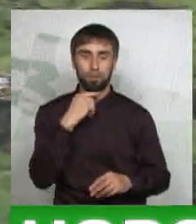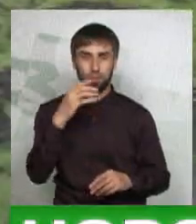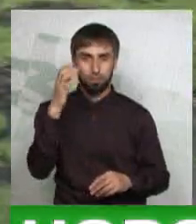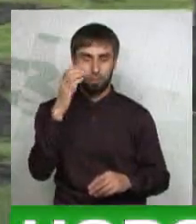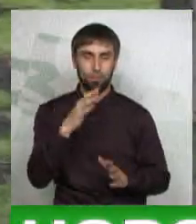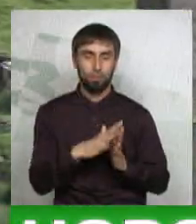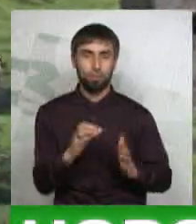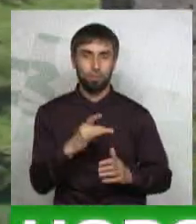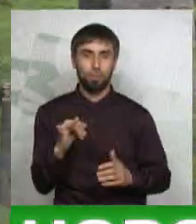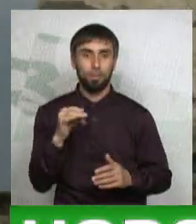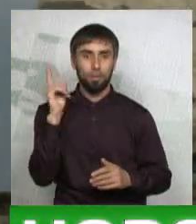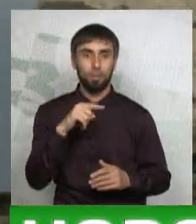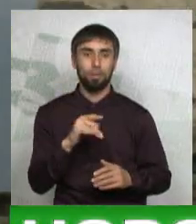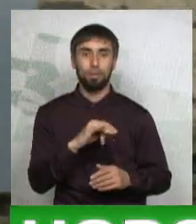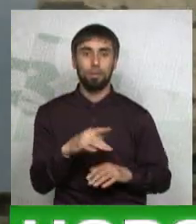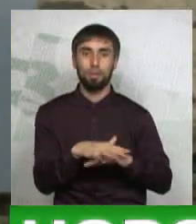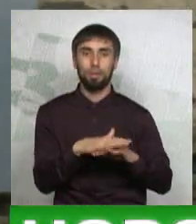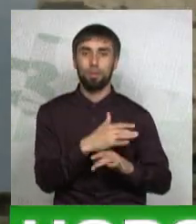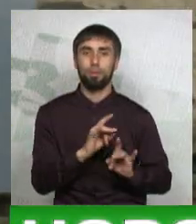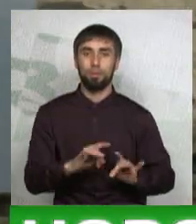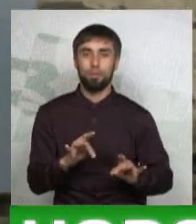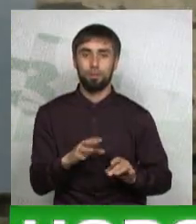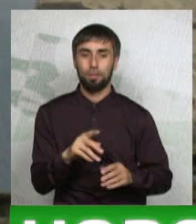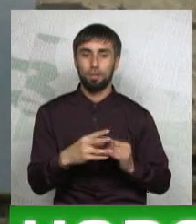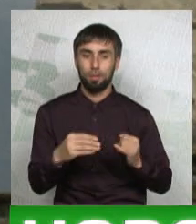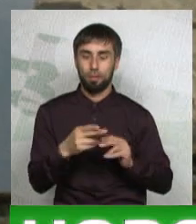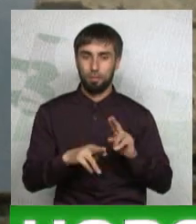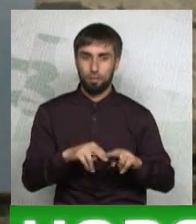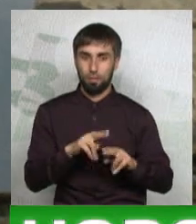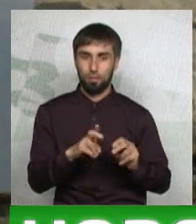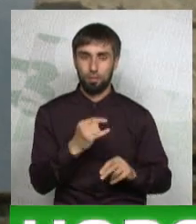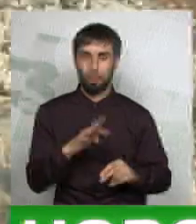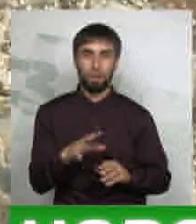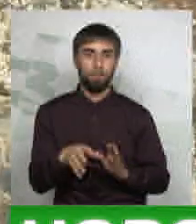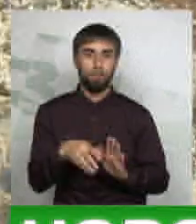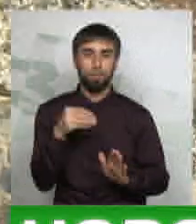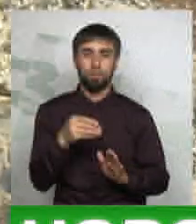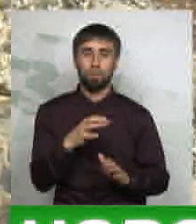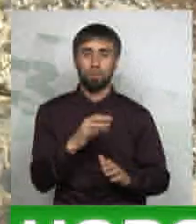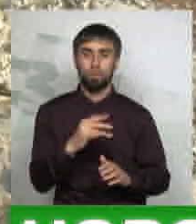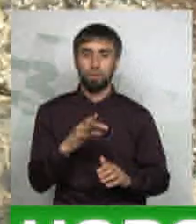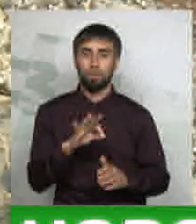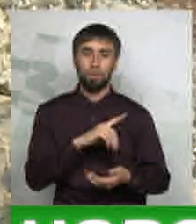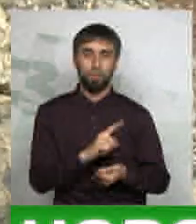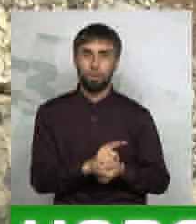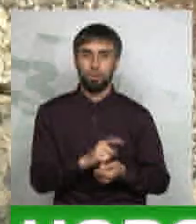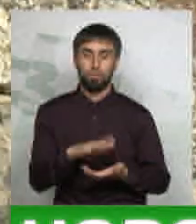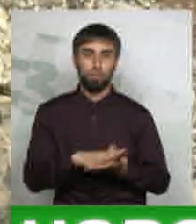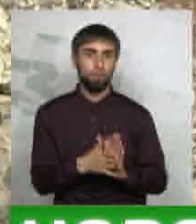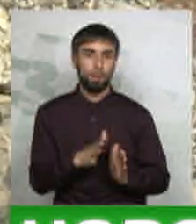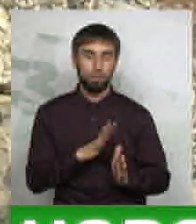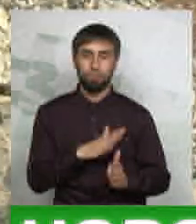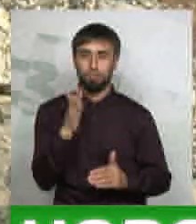ученым в большей степени известно из народного фольклора. Землю для строительства башни выбирали основательно. Обязательным условием